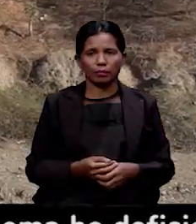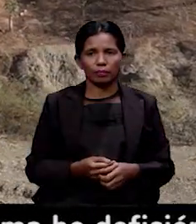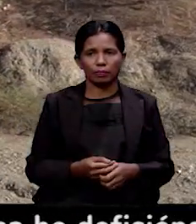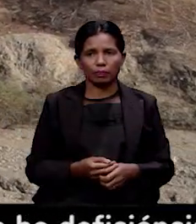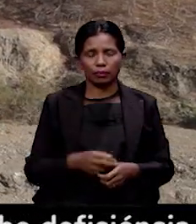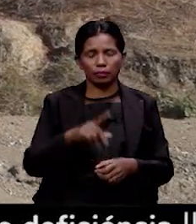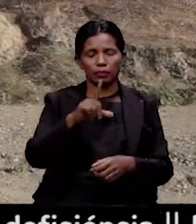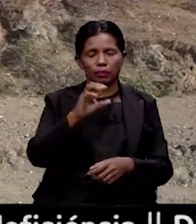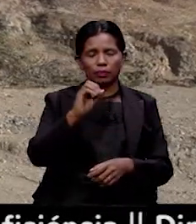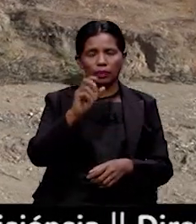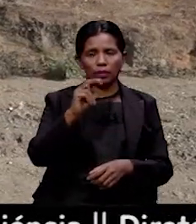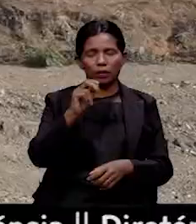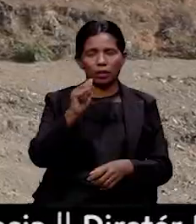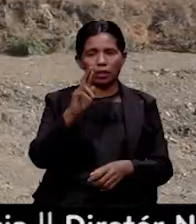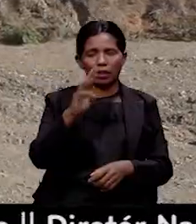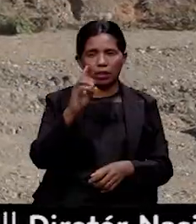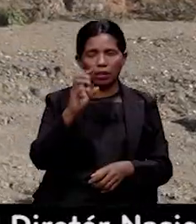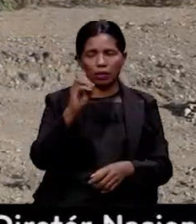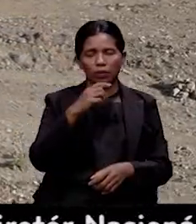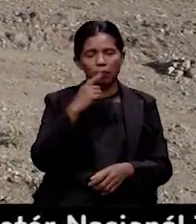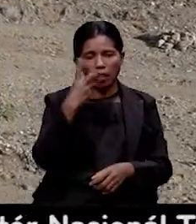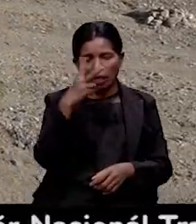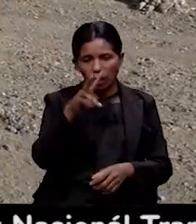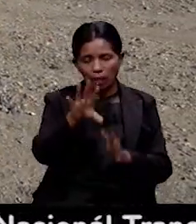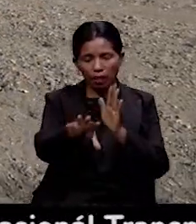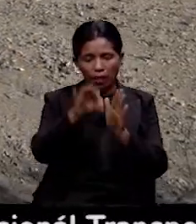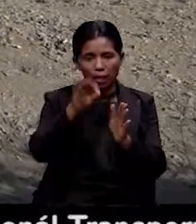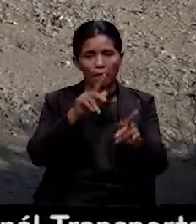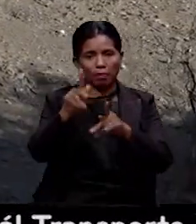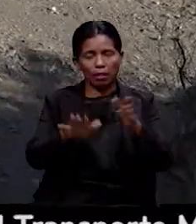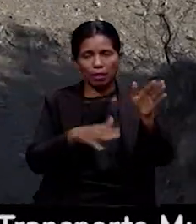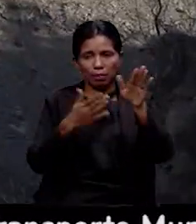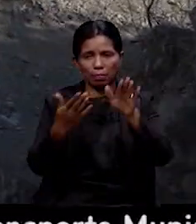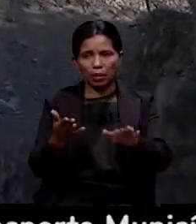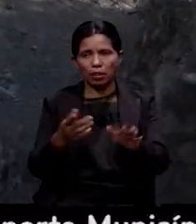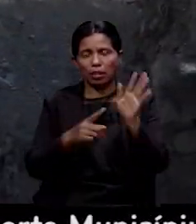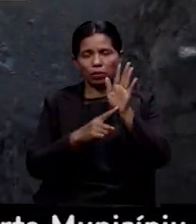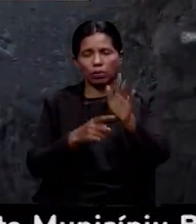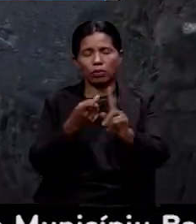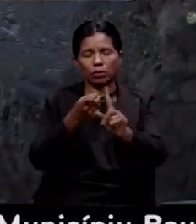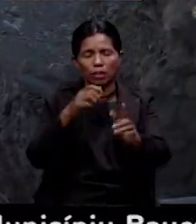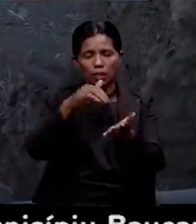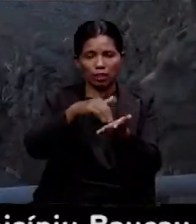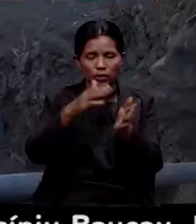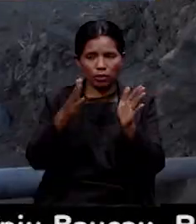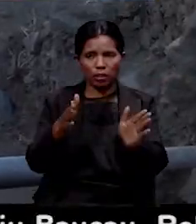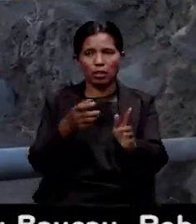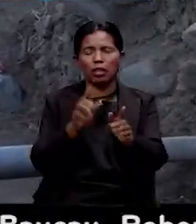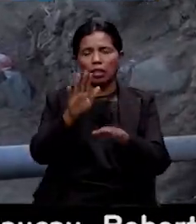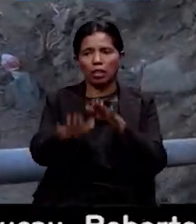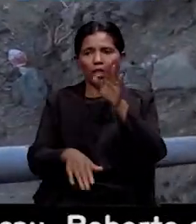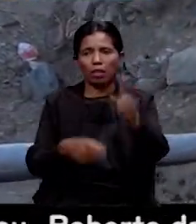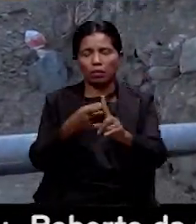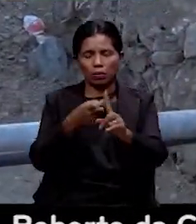Leonardo Fatima nundar sasin hateten, ni hetan mate isin a fong sureberu, wan hira hatulu husi estudante balung nebeli husi are tur